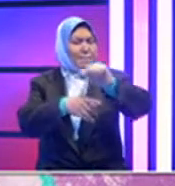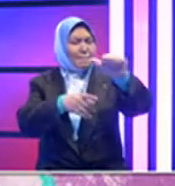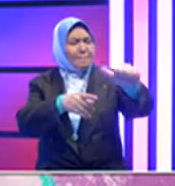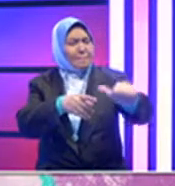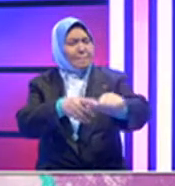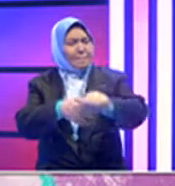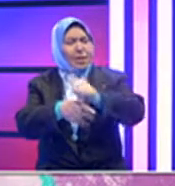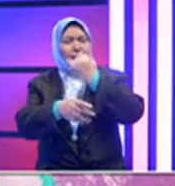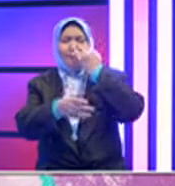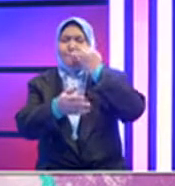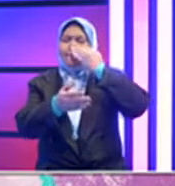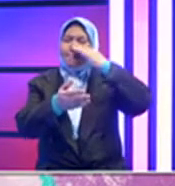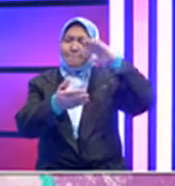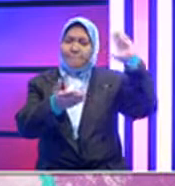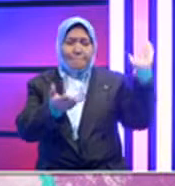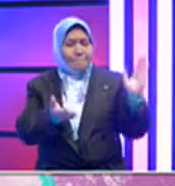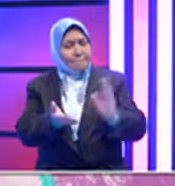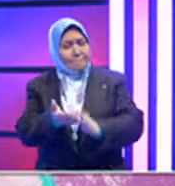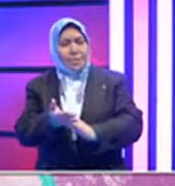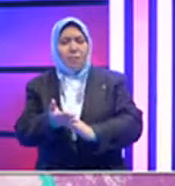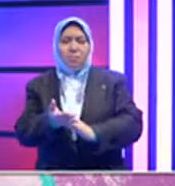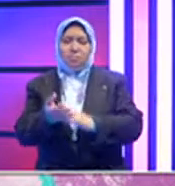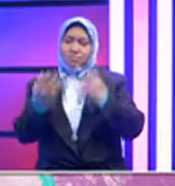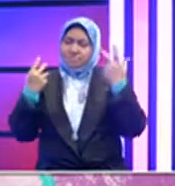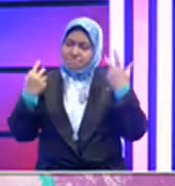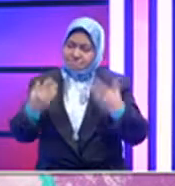cecak bisai hettich